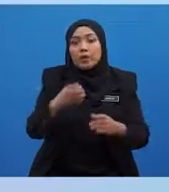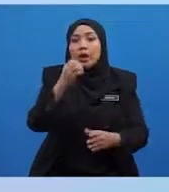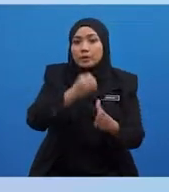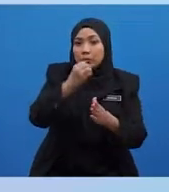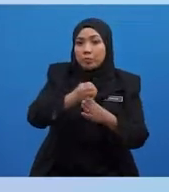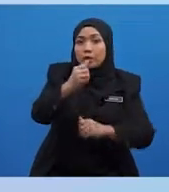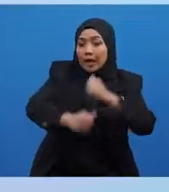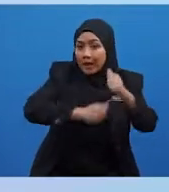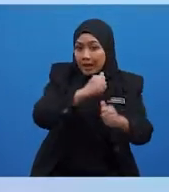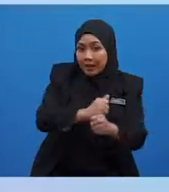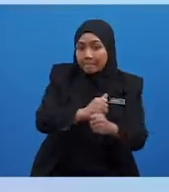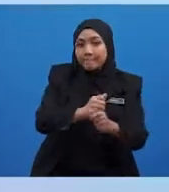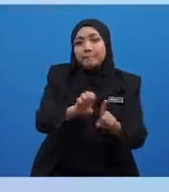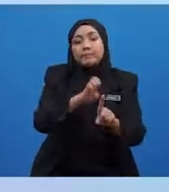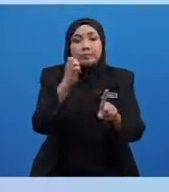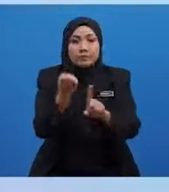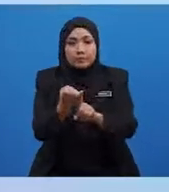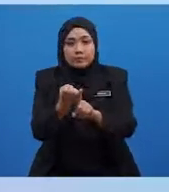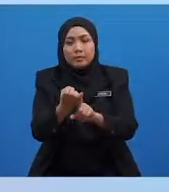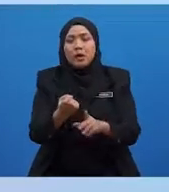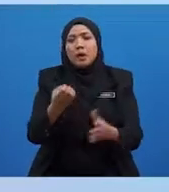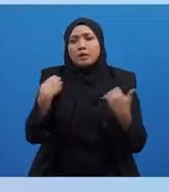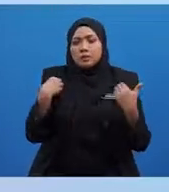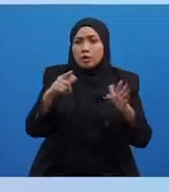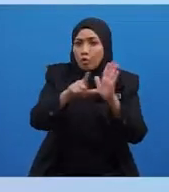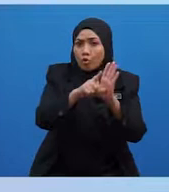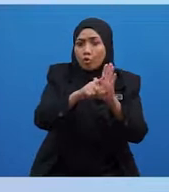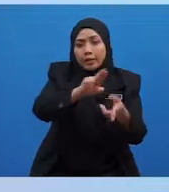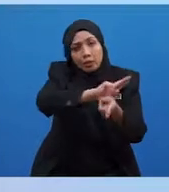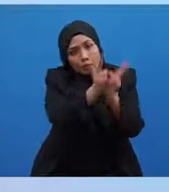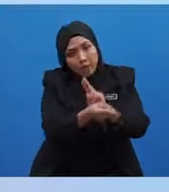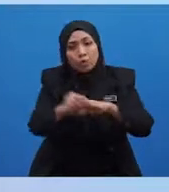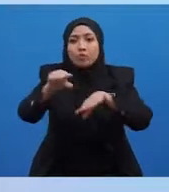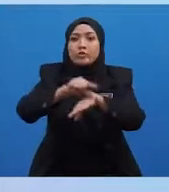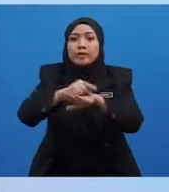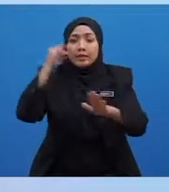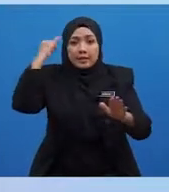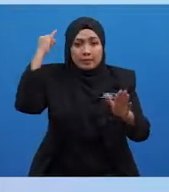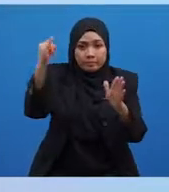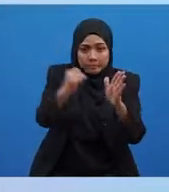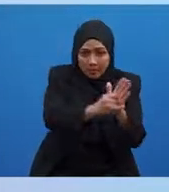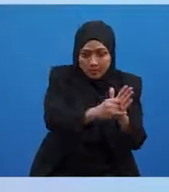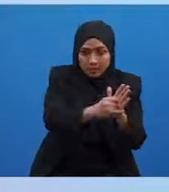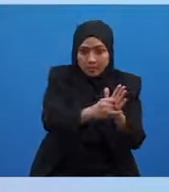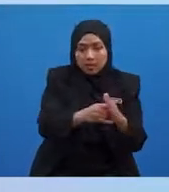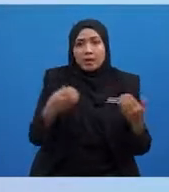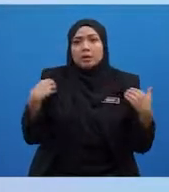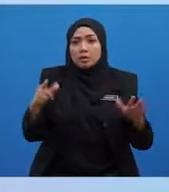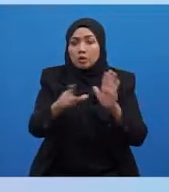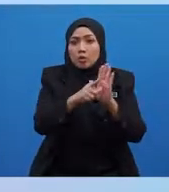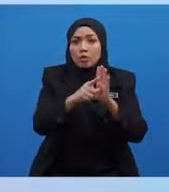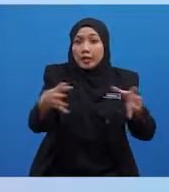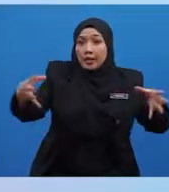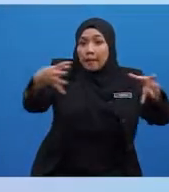jadi. Ada logo yang digubah hanya menggunakan imej. Terdapat logo yang menggabungkan